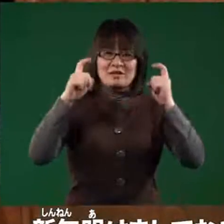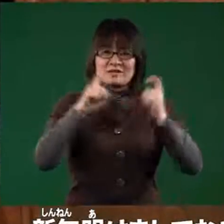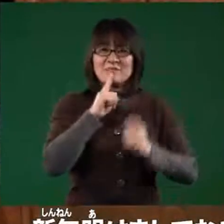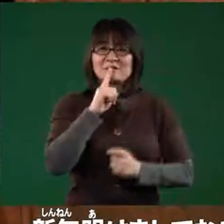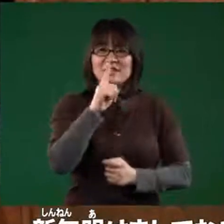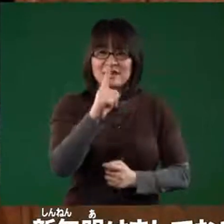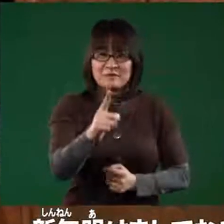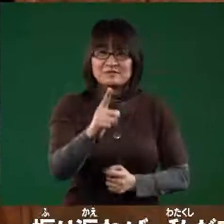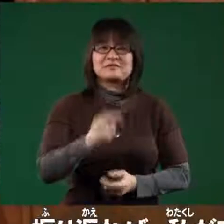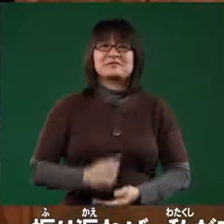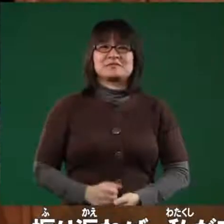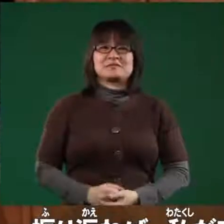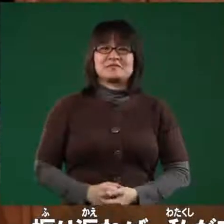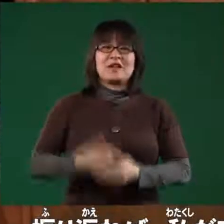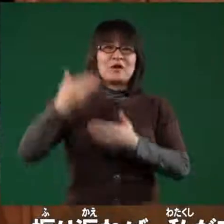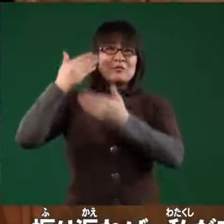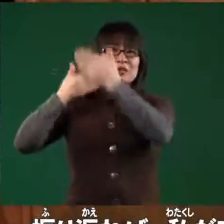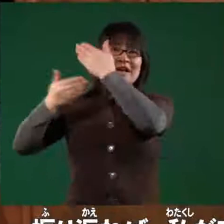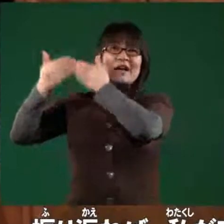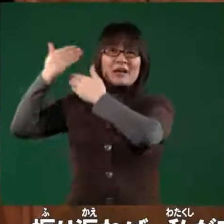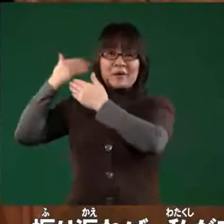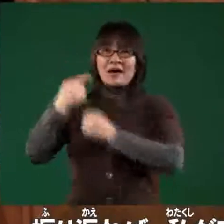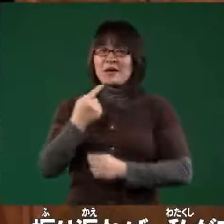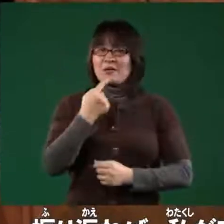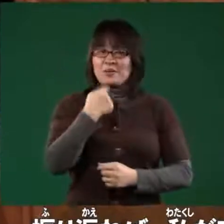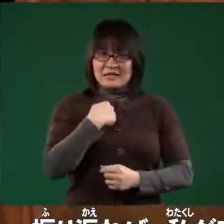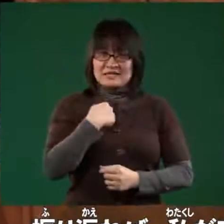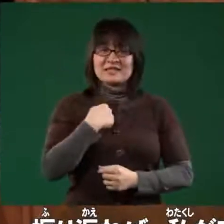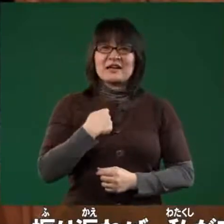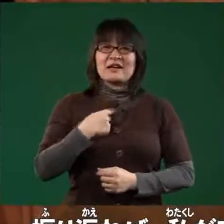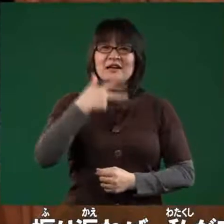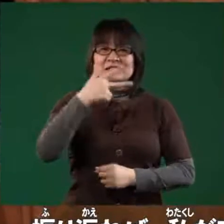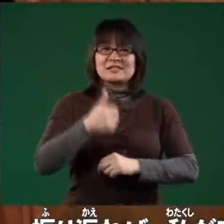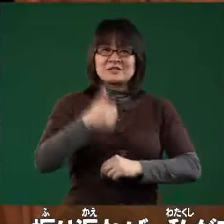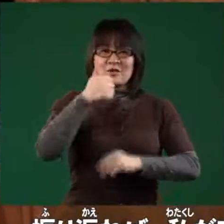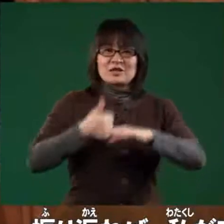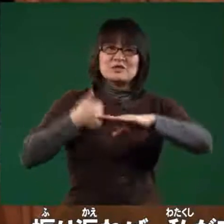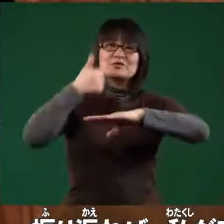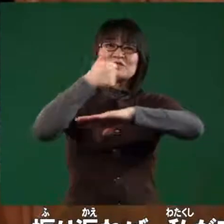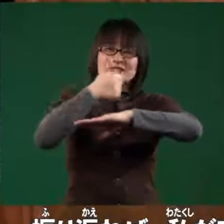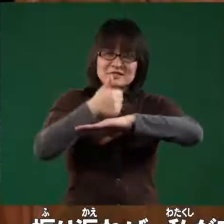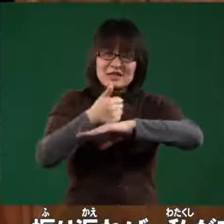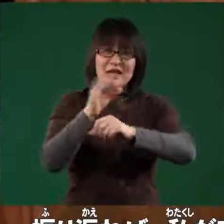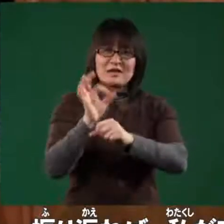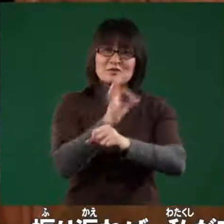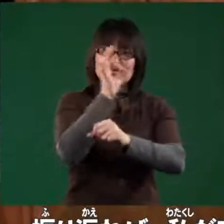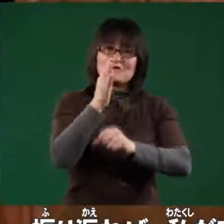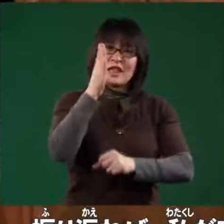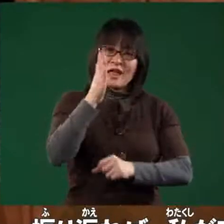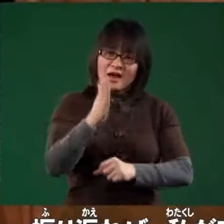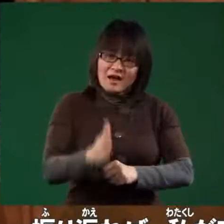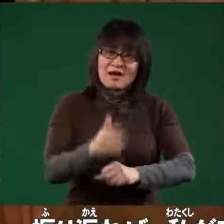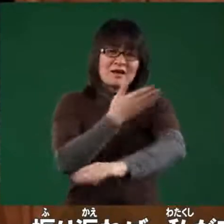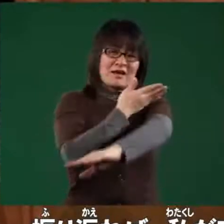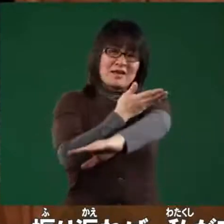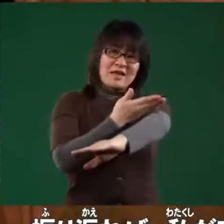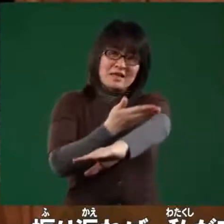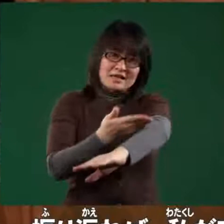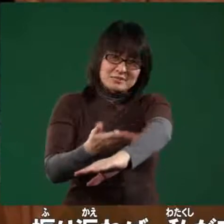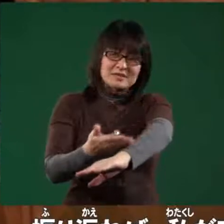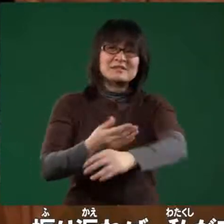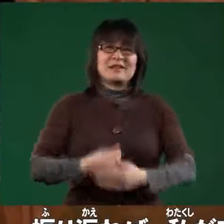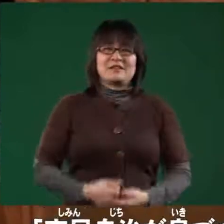。振り返れば、私が市長に就任いたしまして、10年半が経過いたしました